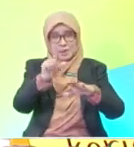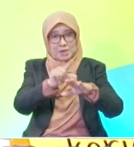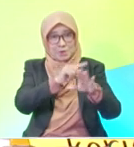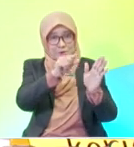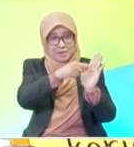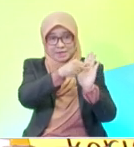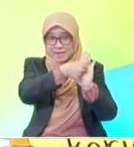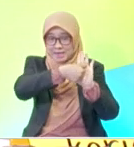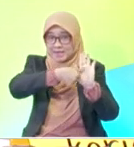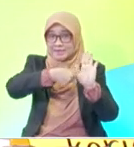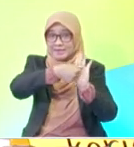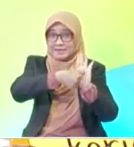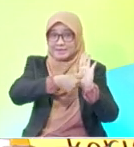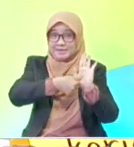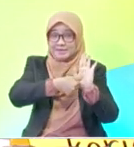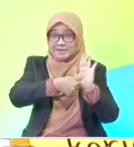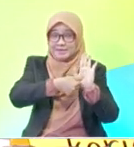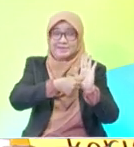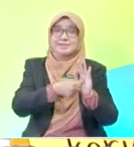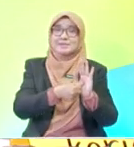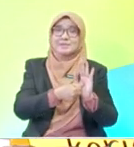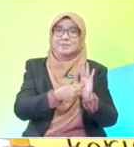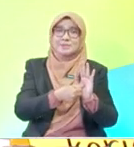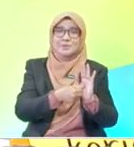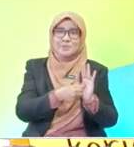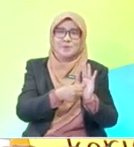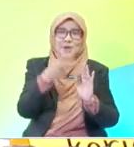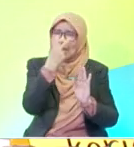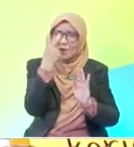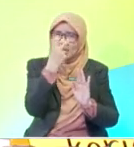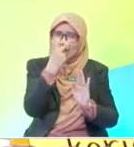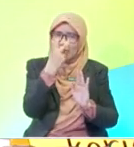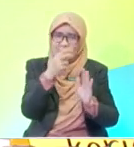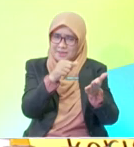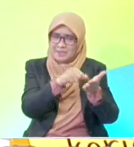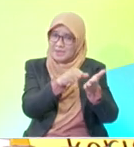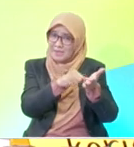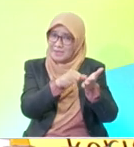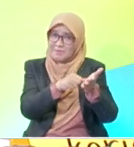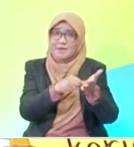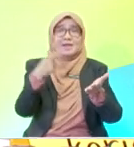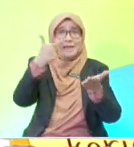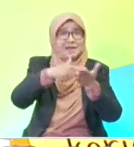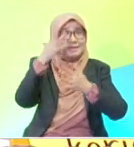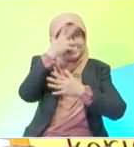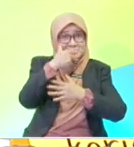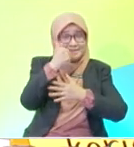dia seolah-olah kita tak nampak lah yang kita tampal kan. Jadi lebih orang kata lebih cantik lah. Lebih cantik